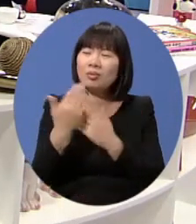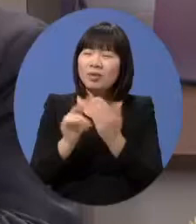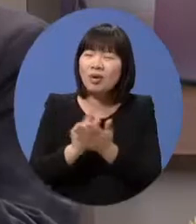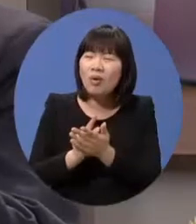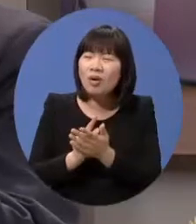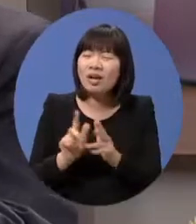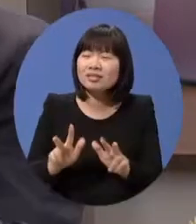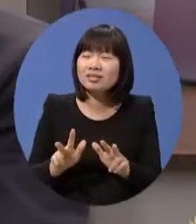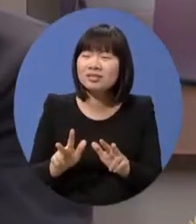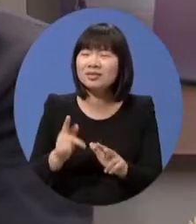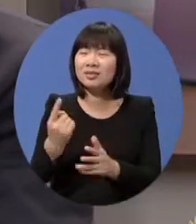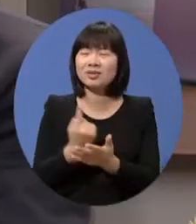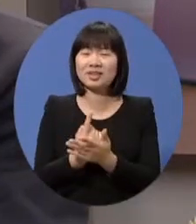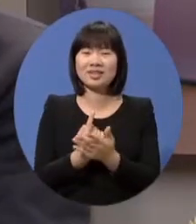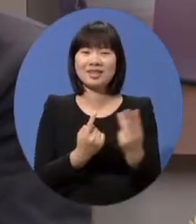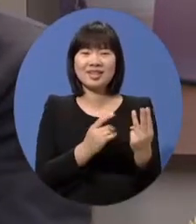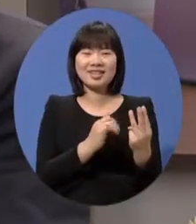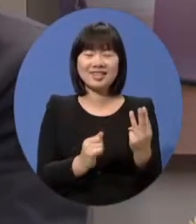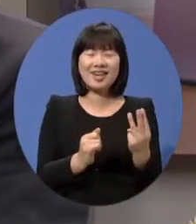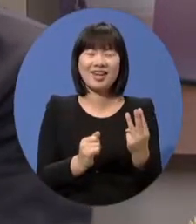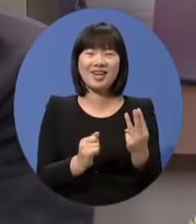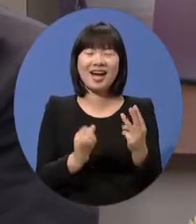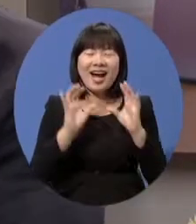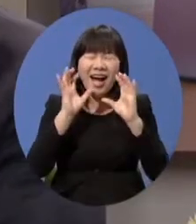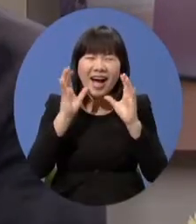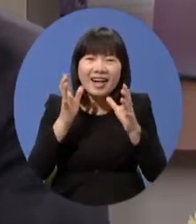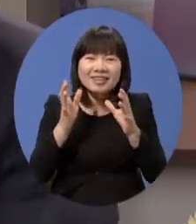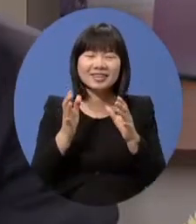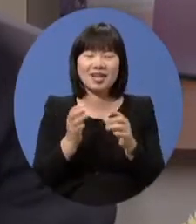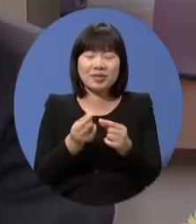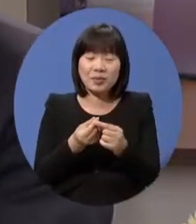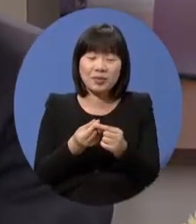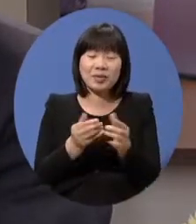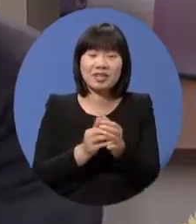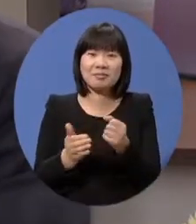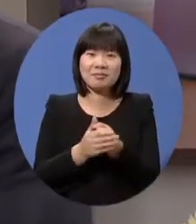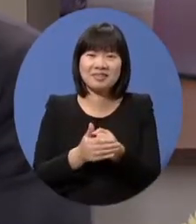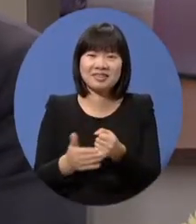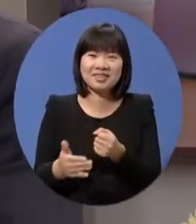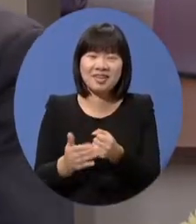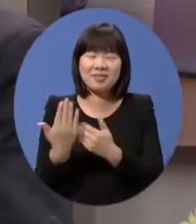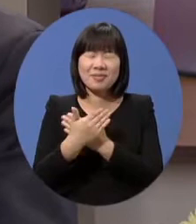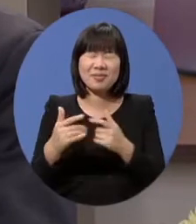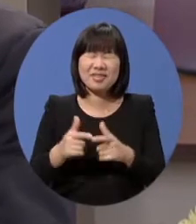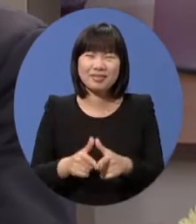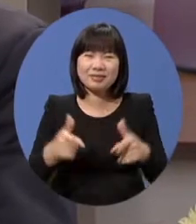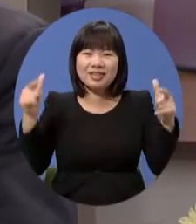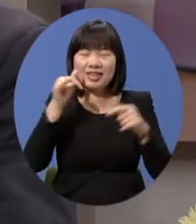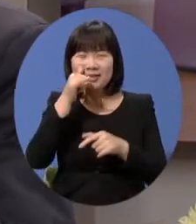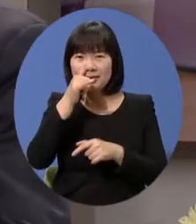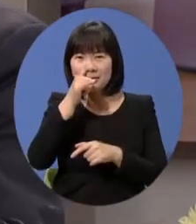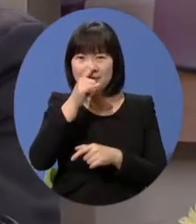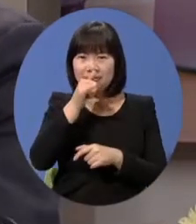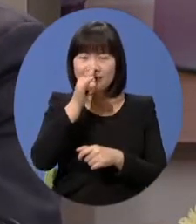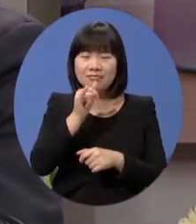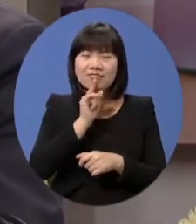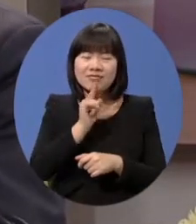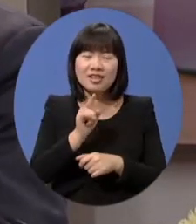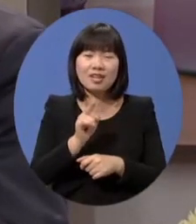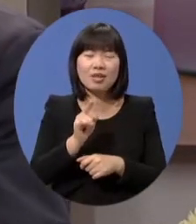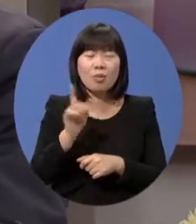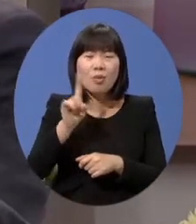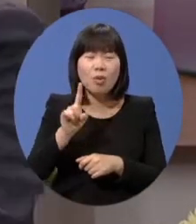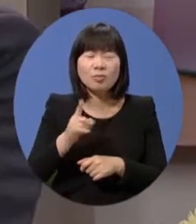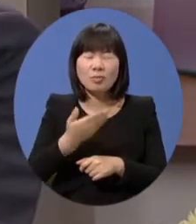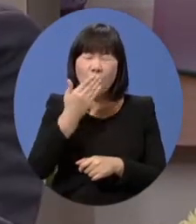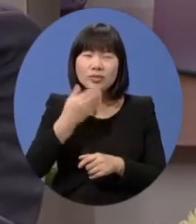거기 오늘 나오신 세 분 애들은 적게 태, 네. 태어나가지고 몸무게가 네. 많이 나가는 애들이에요. 아, 사실은 아. 여기 배가 애들은 자기가